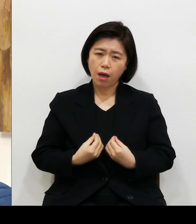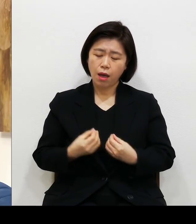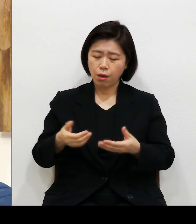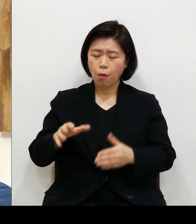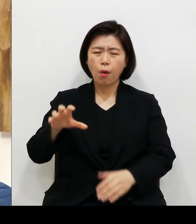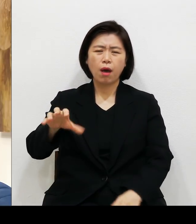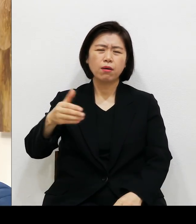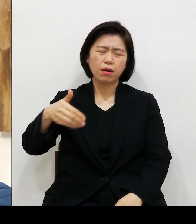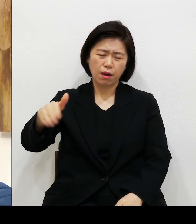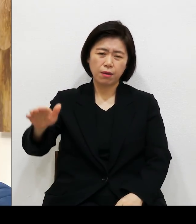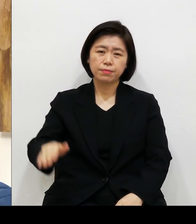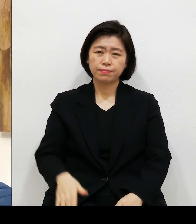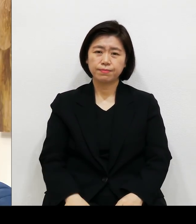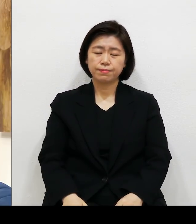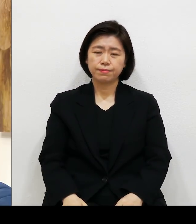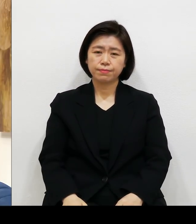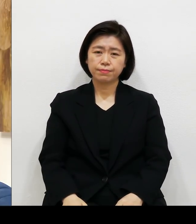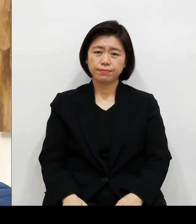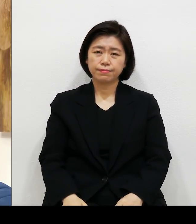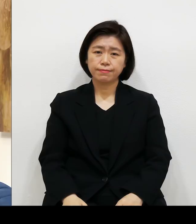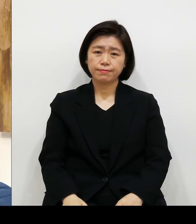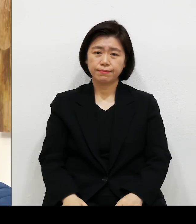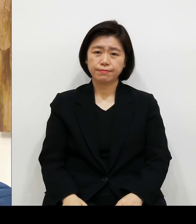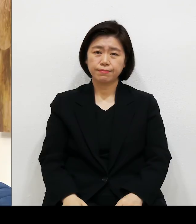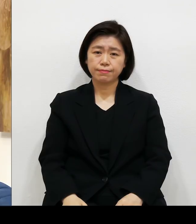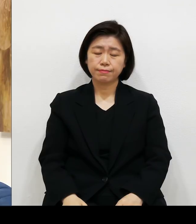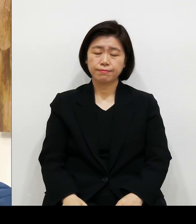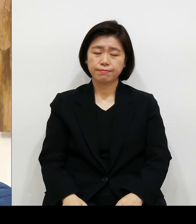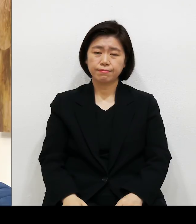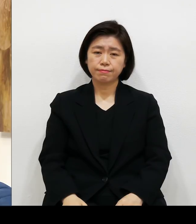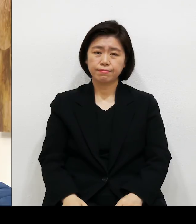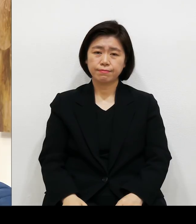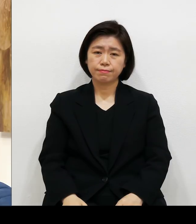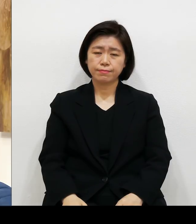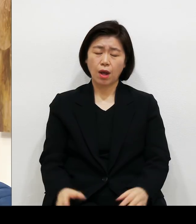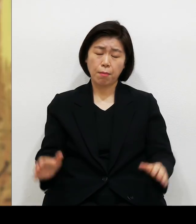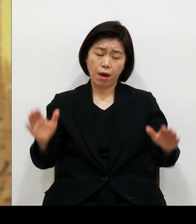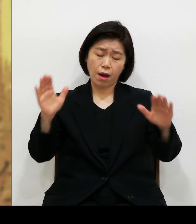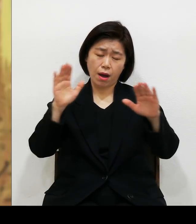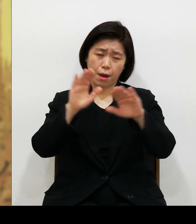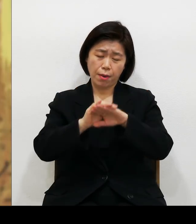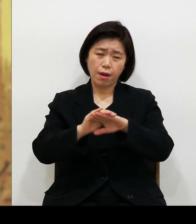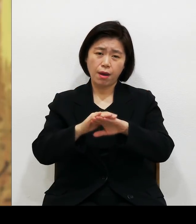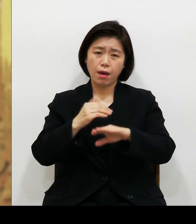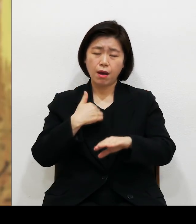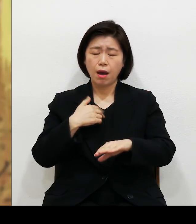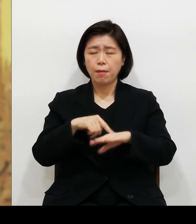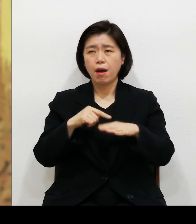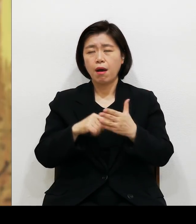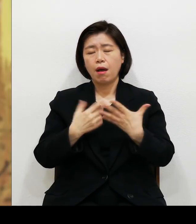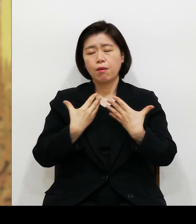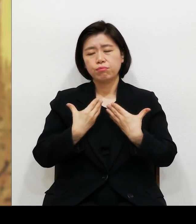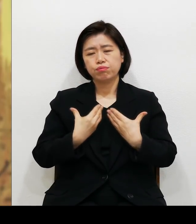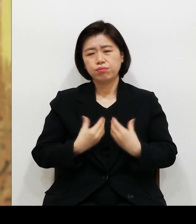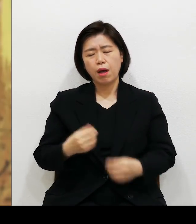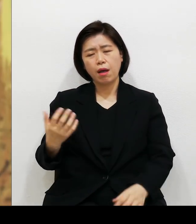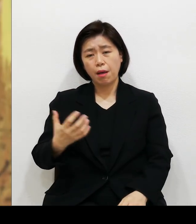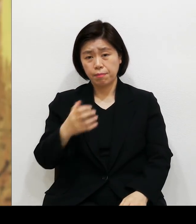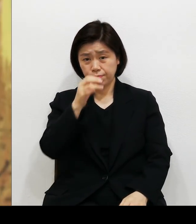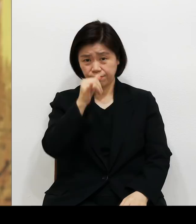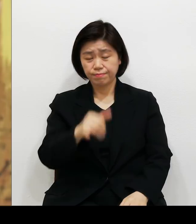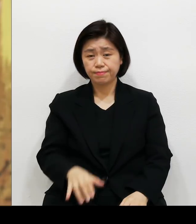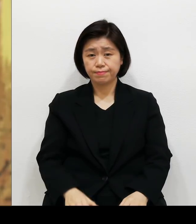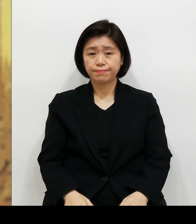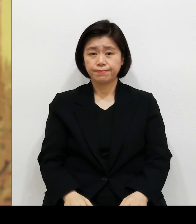저녁에 애기 다 재우고 뭐 씻기고 청소하고 재우고 난 다음에 너무 그 마음이 아프잖아요. 그래서 예.